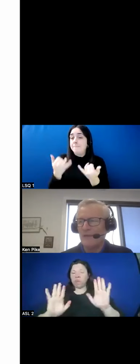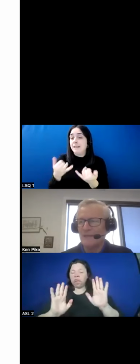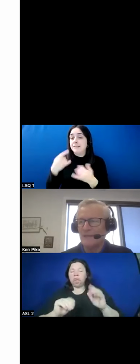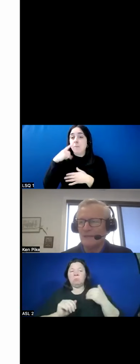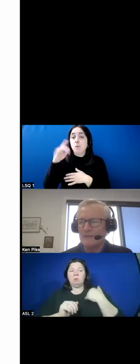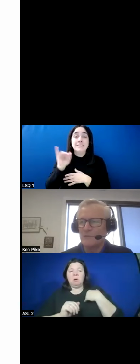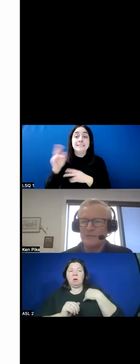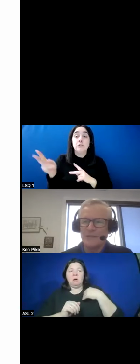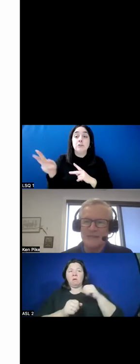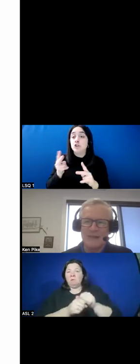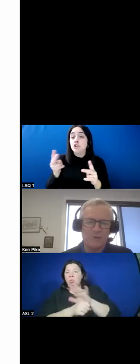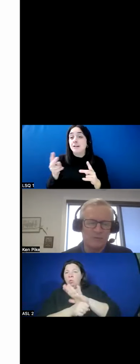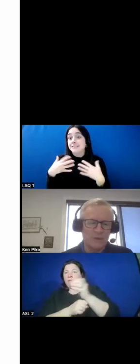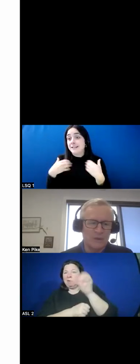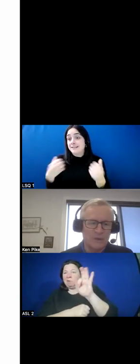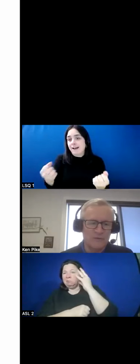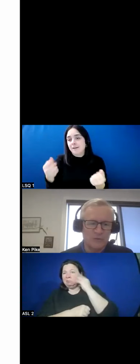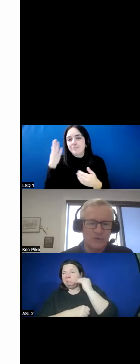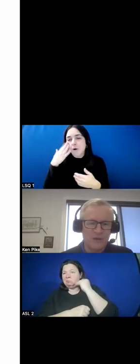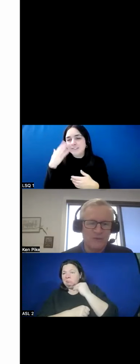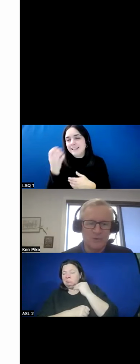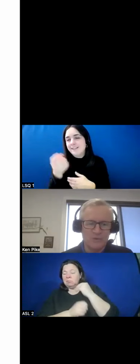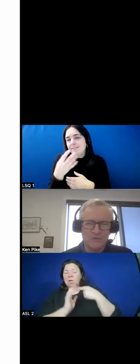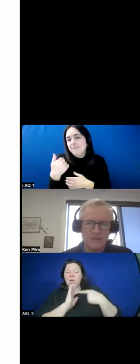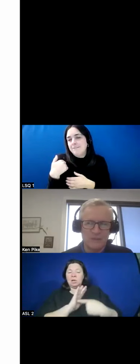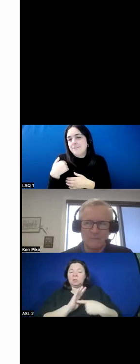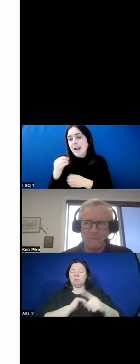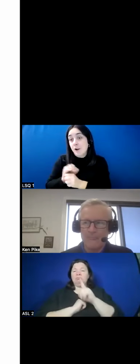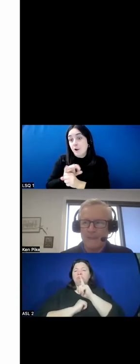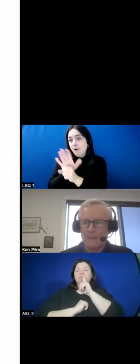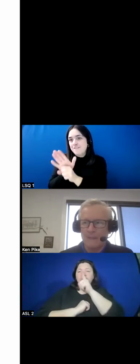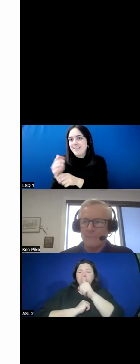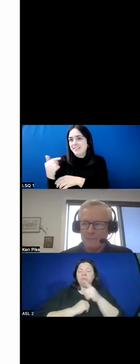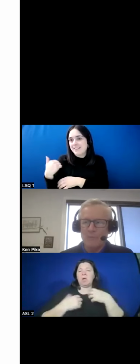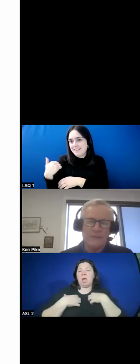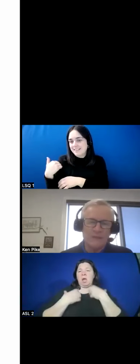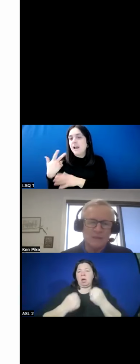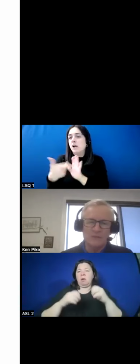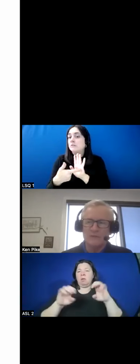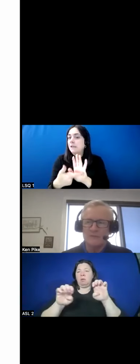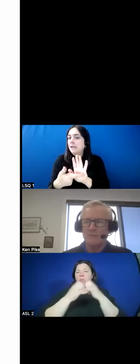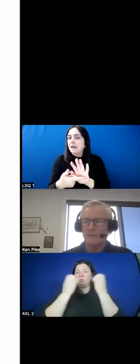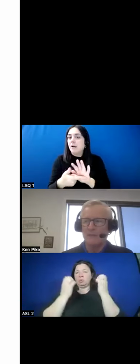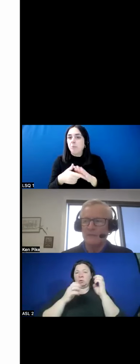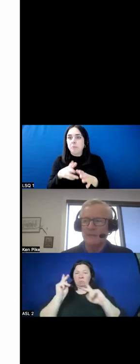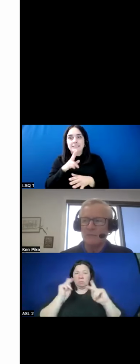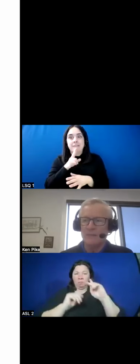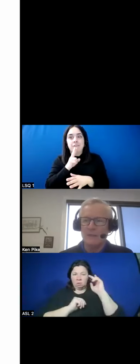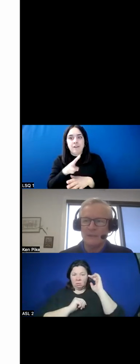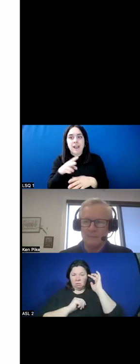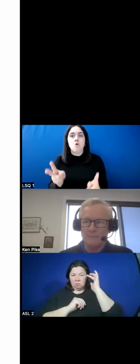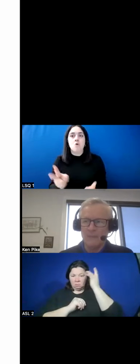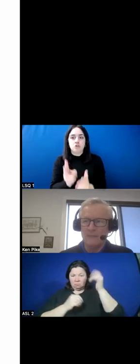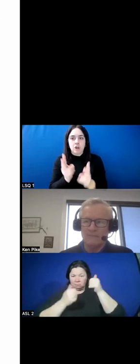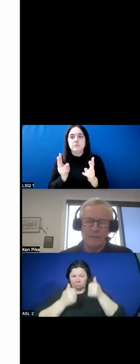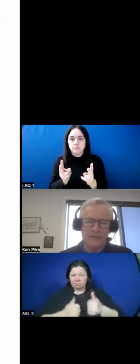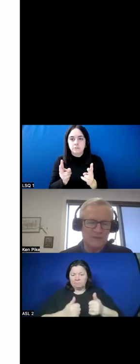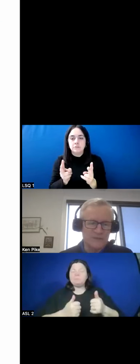On a vu l'exemple de la COVID-19. Et ça, c'était un exemple d'une véritable urgence sanitaire. Les